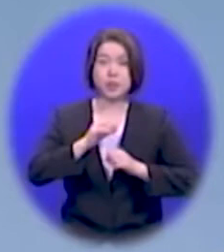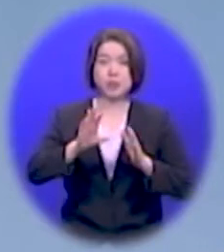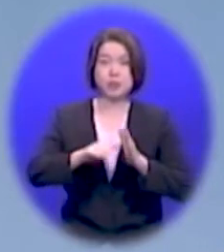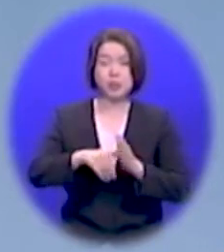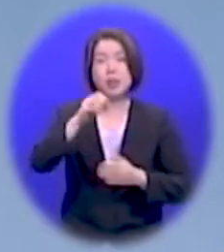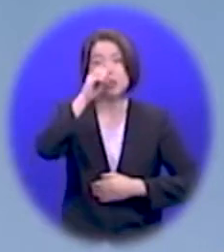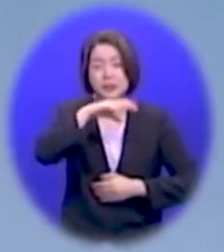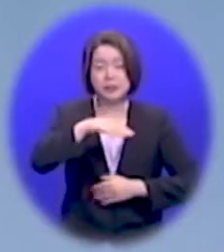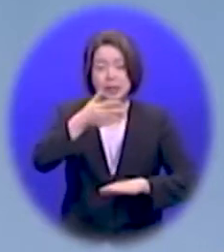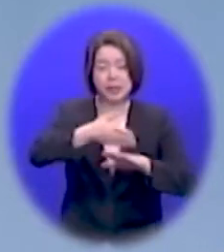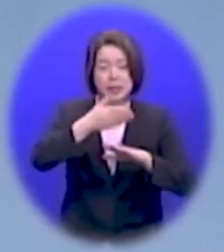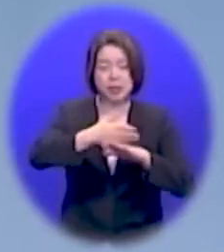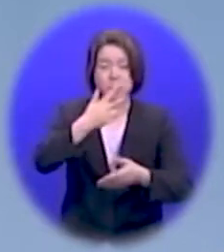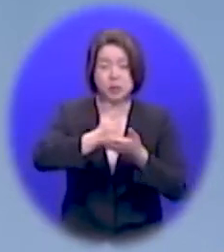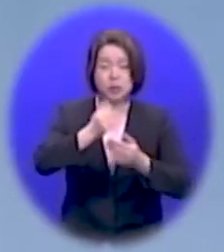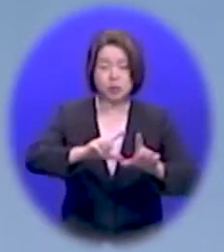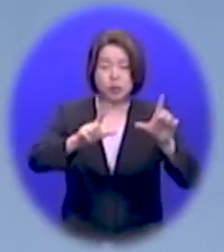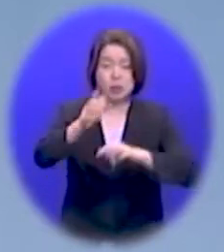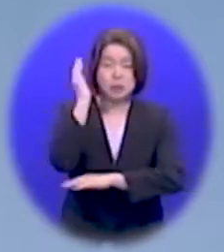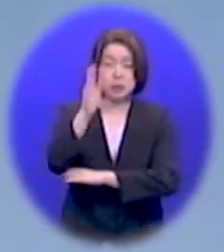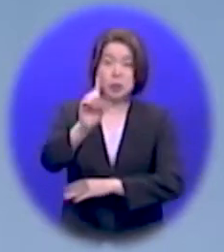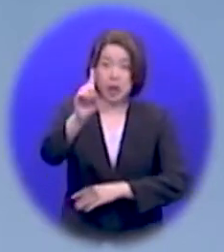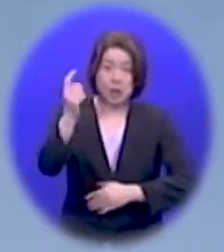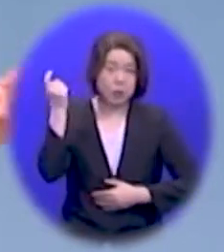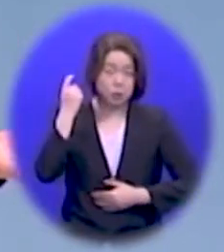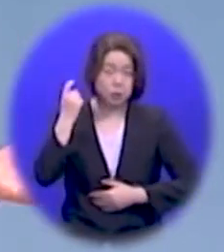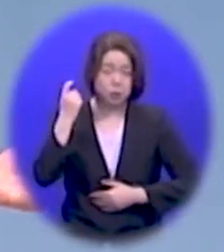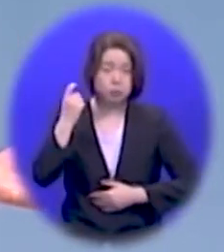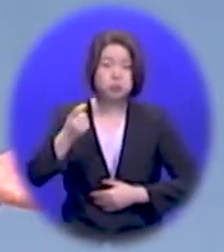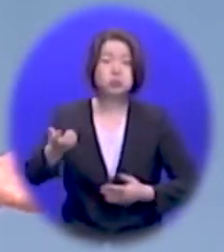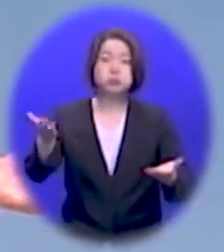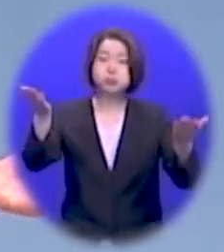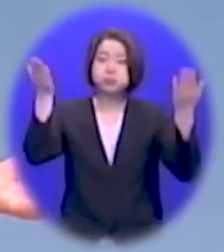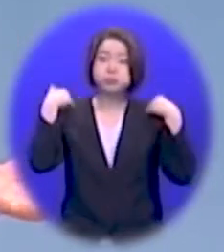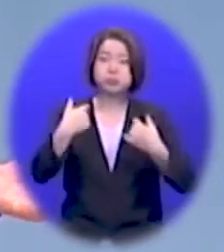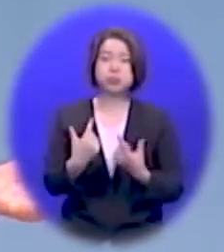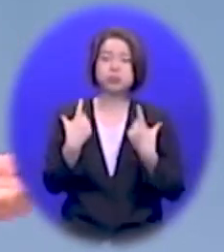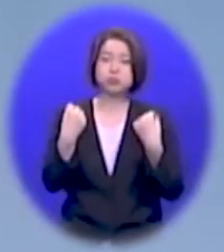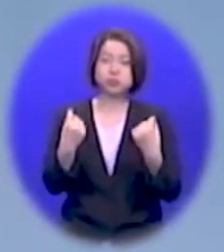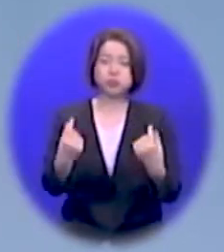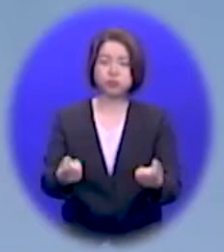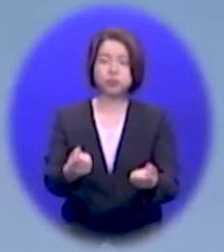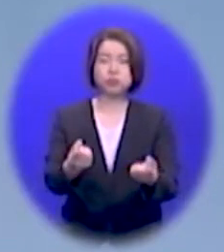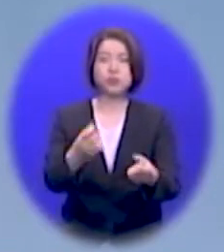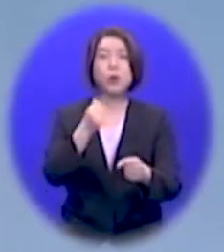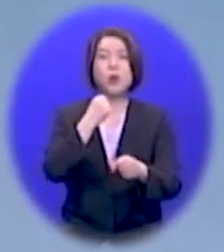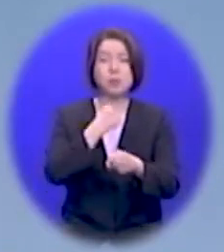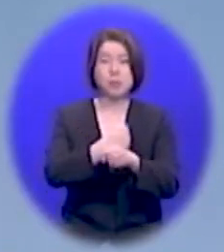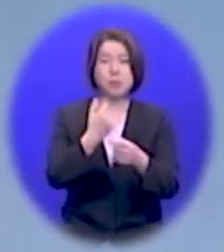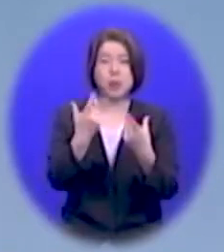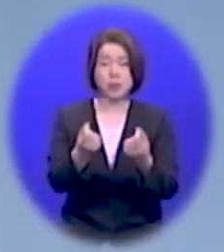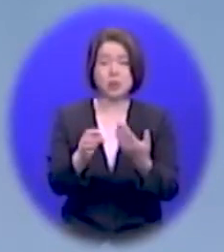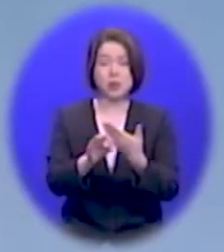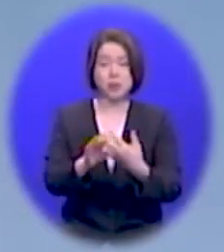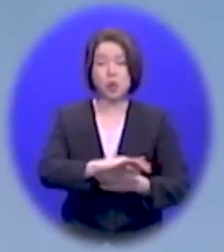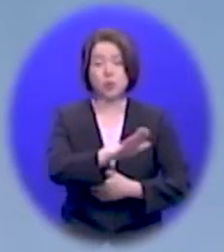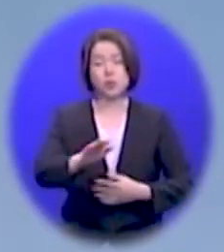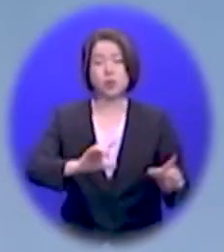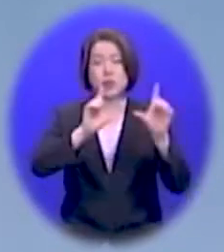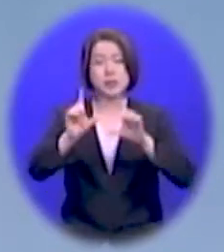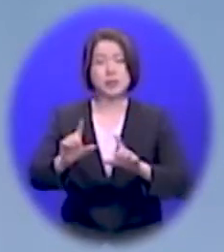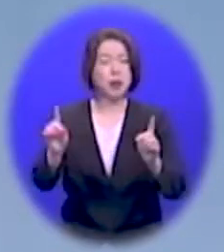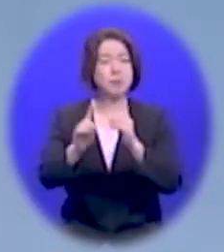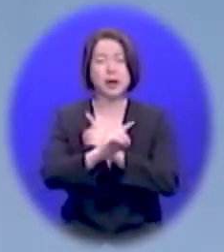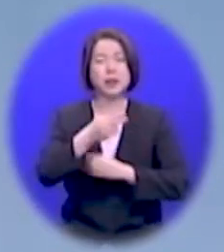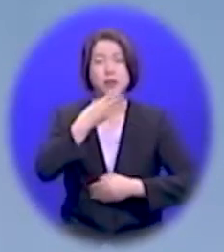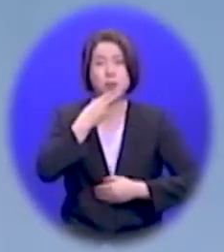감사절 설교 를 한번 듣고 그럼 또 지나고 똑 같이 산다면 우리의 삶은 변화가 없을 거예요